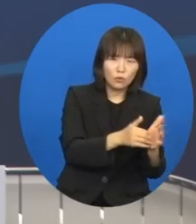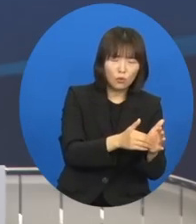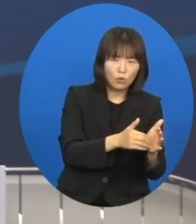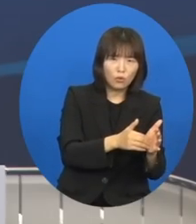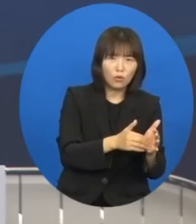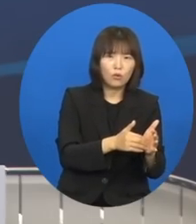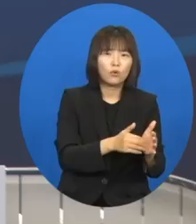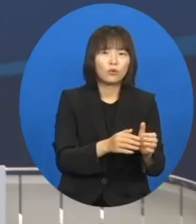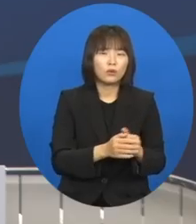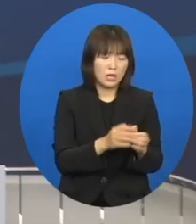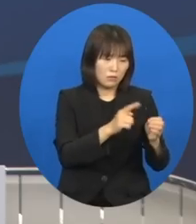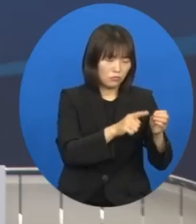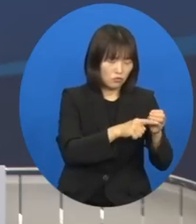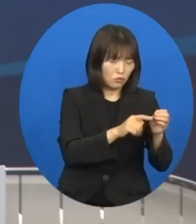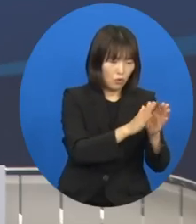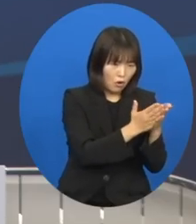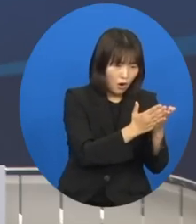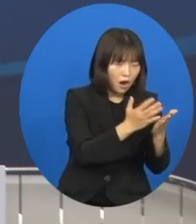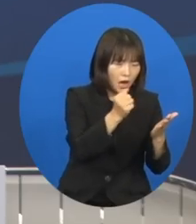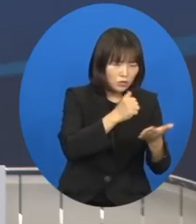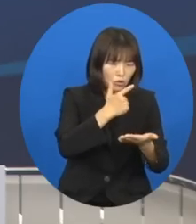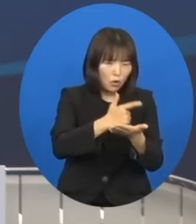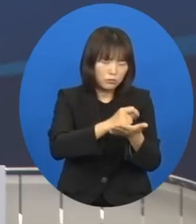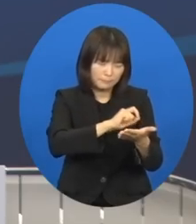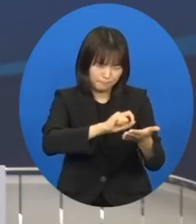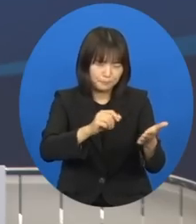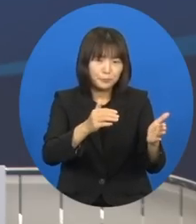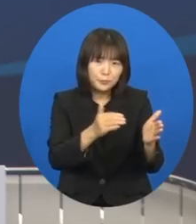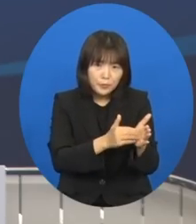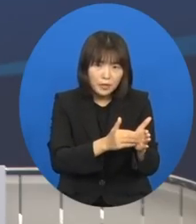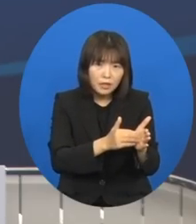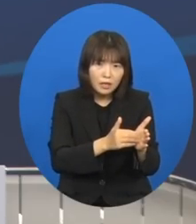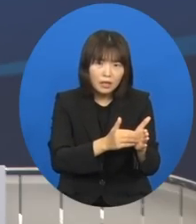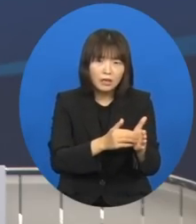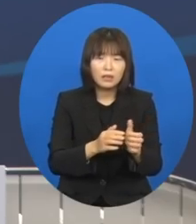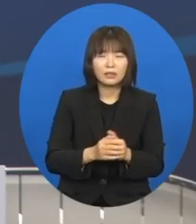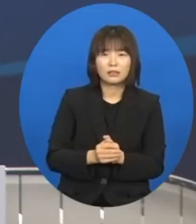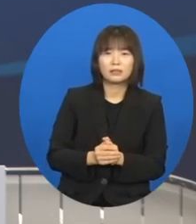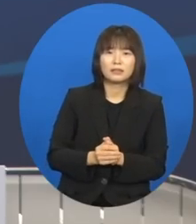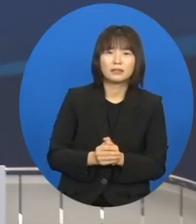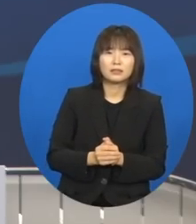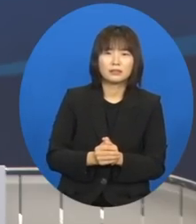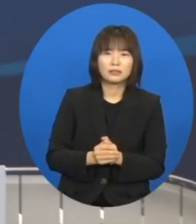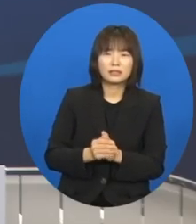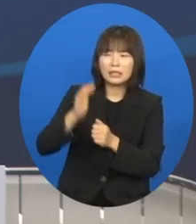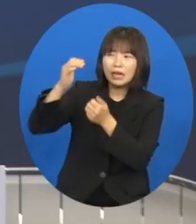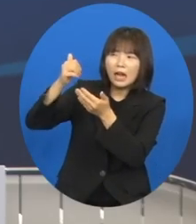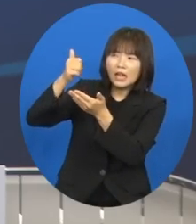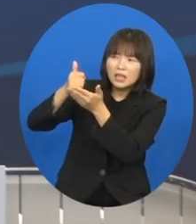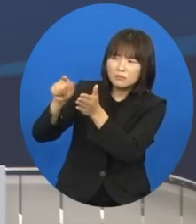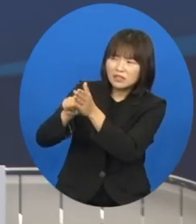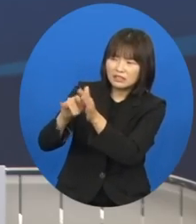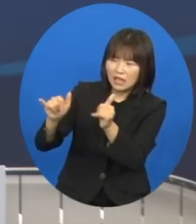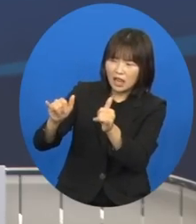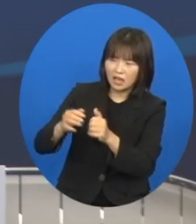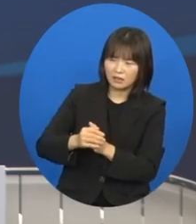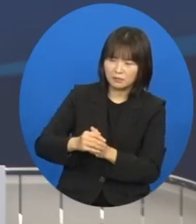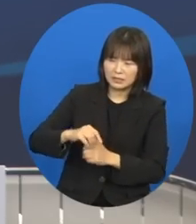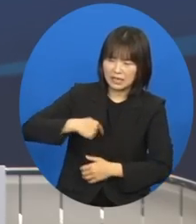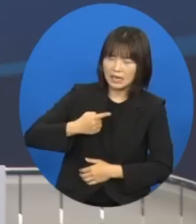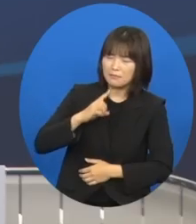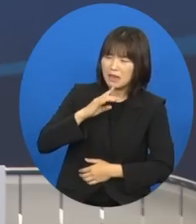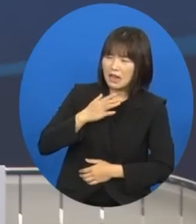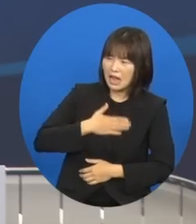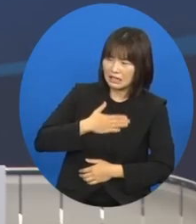논문 쓰고 하나님 예수님 믿는 자들을 자기들만 아는 이기적인 집단으로 폄하했던 저